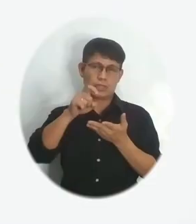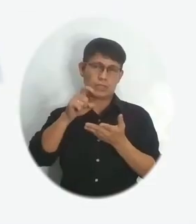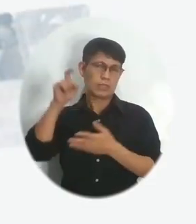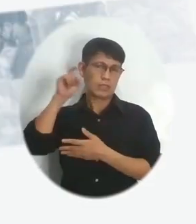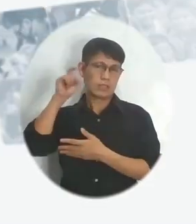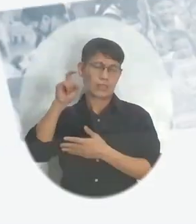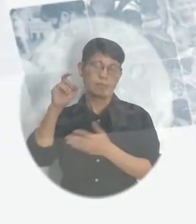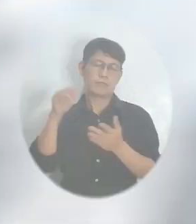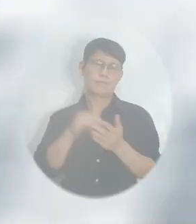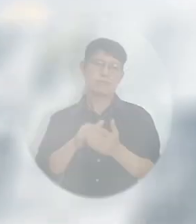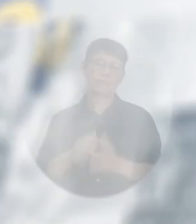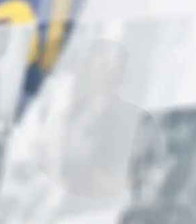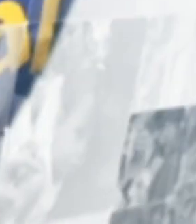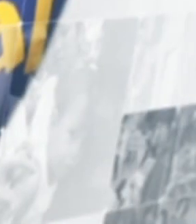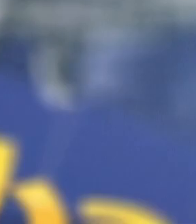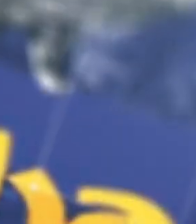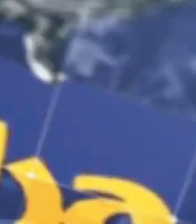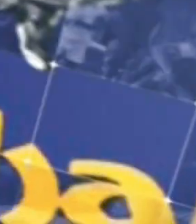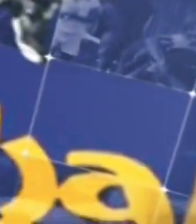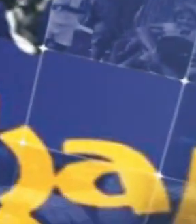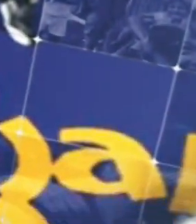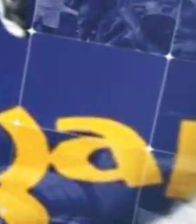aid.